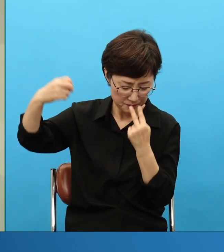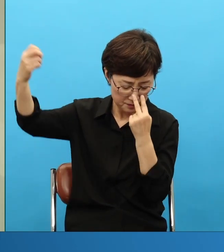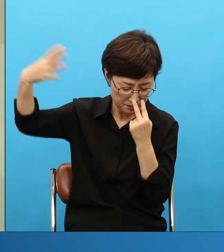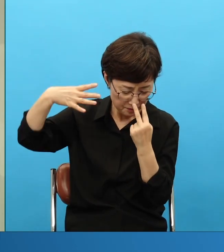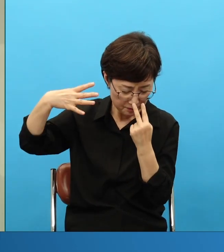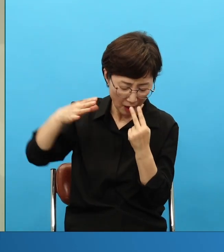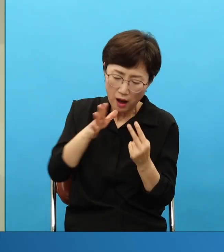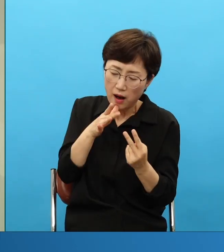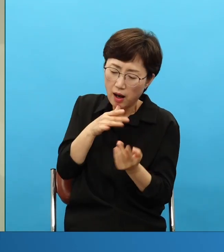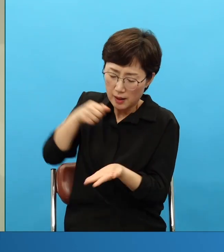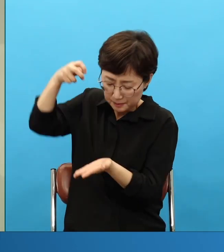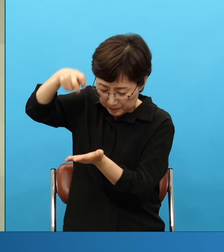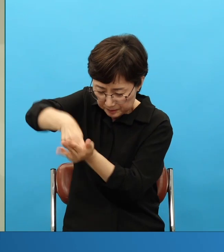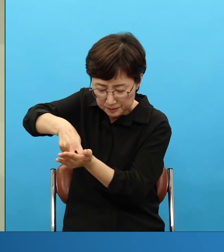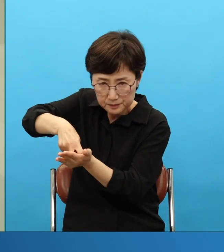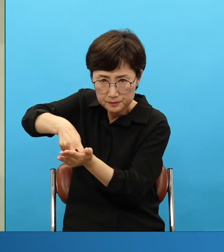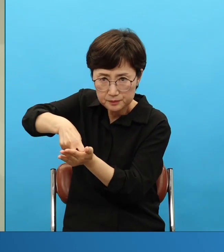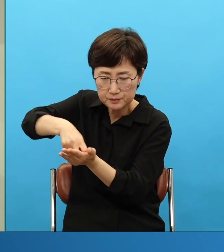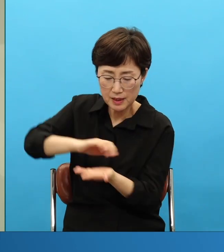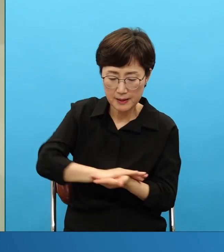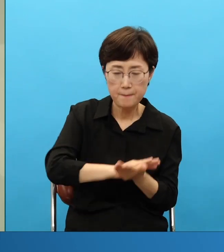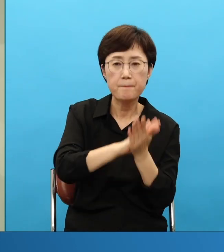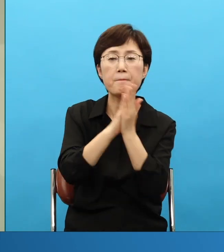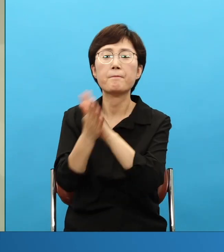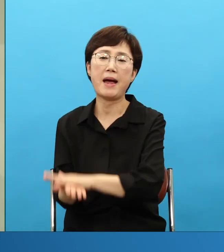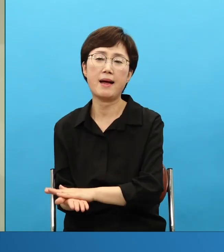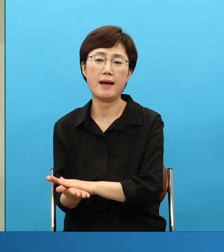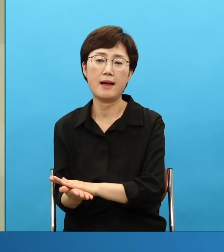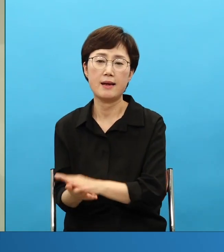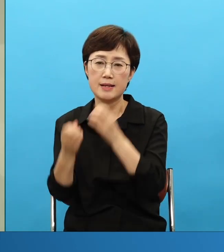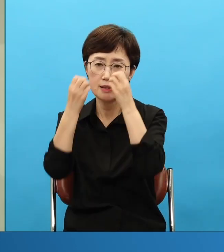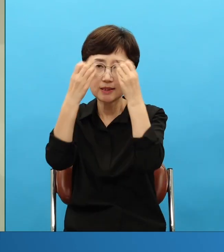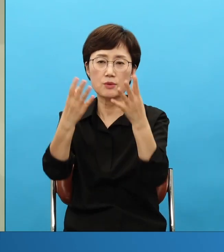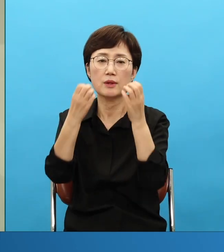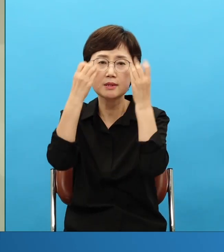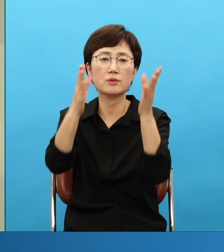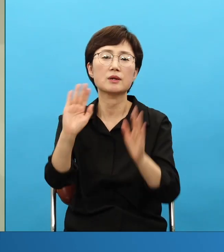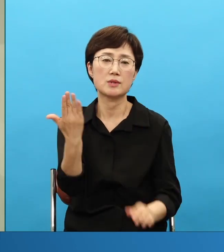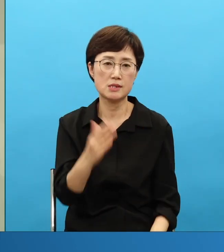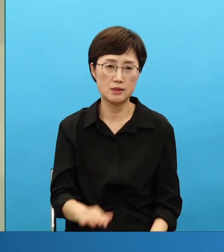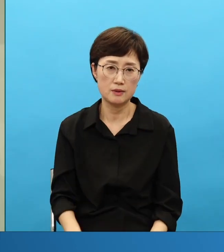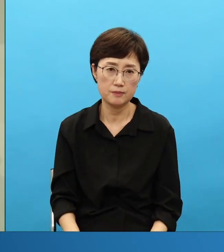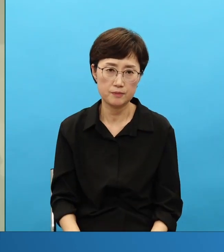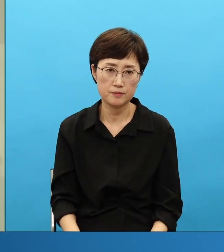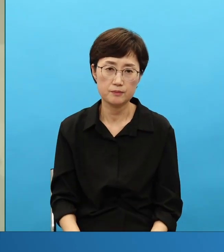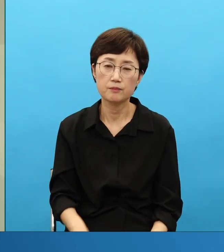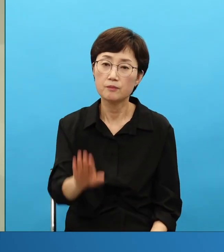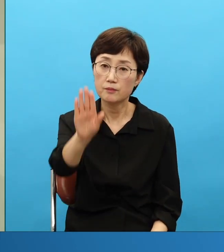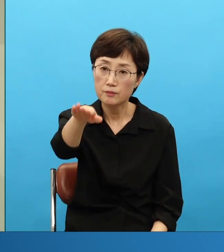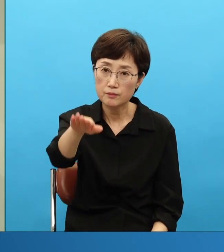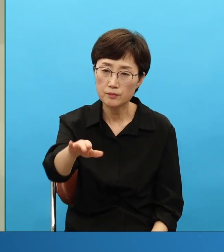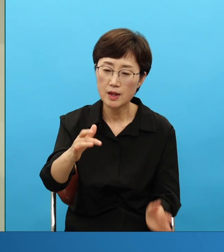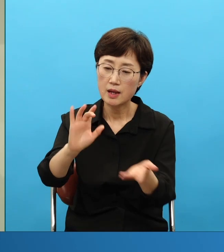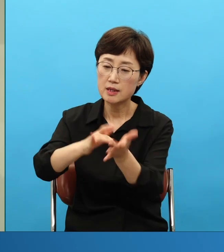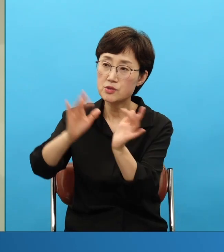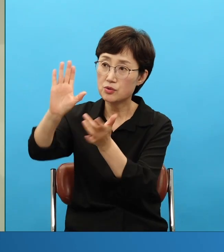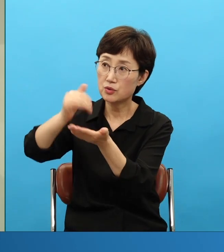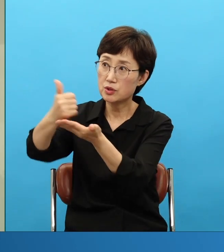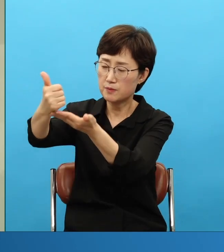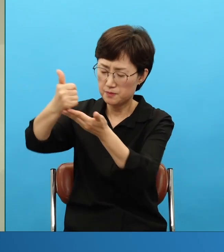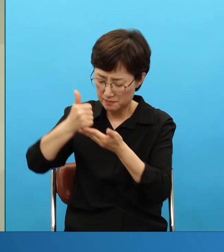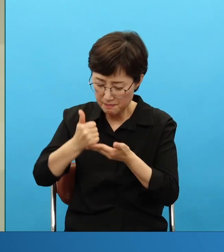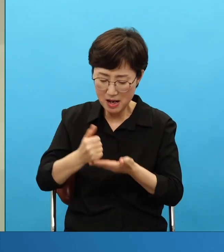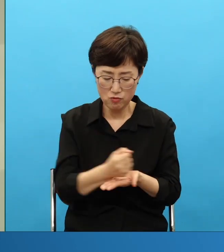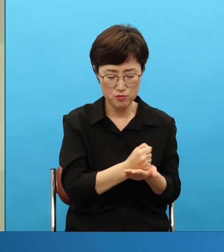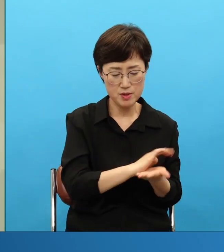이런 일이 evangelist. 벌어진 겁니다. These are the things that happen. 운명을 뒤바꾸는 망대를 세워라. You have to raise the partisan that